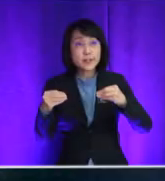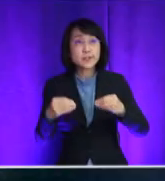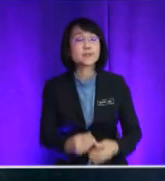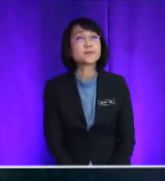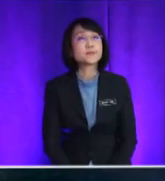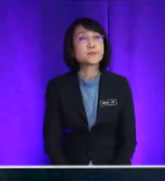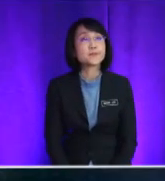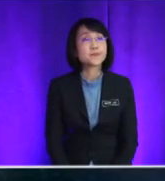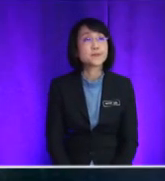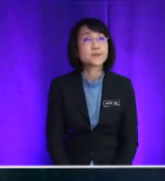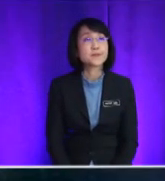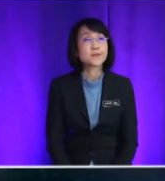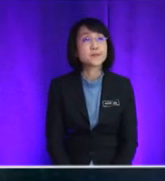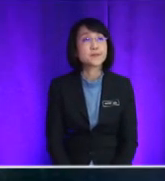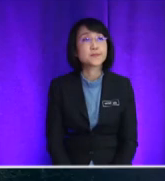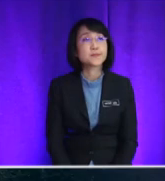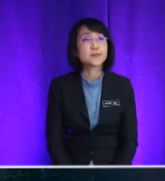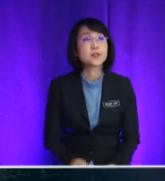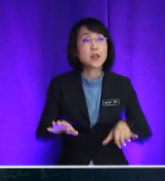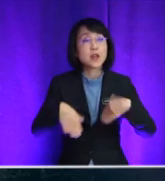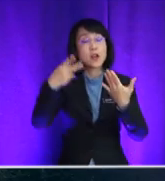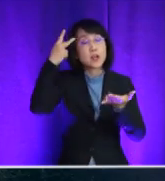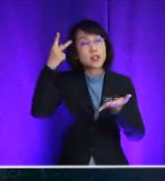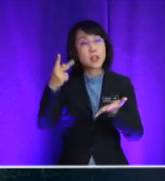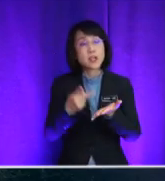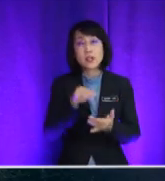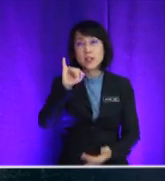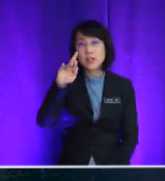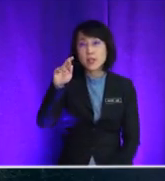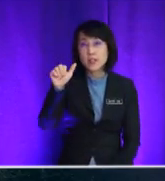Oke seterusnya macam mana Enak kenal